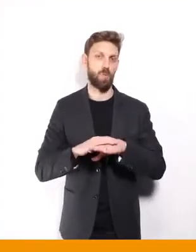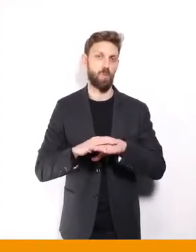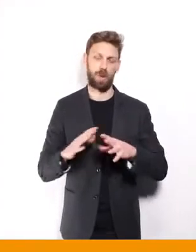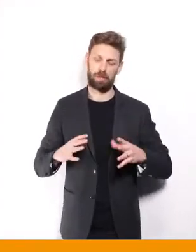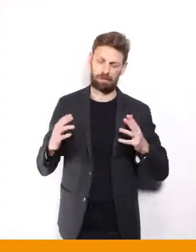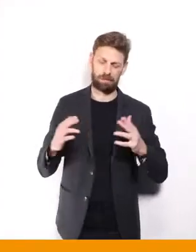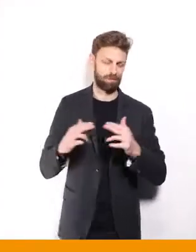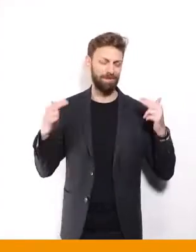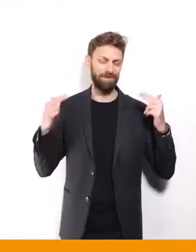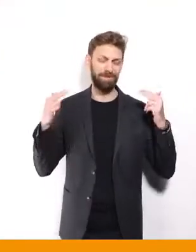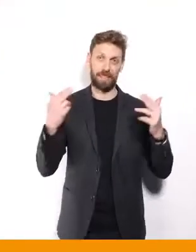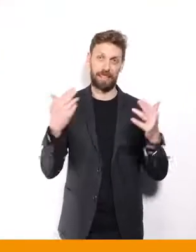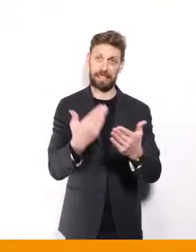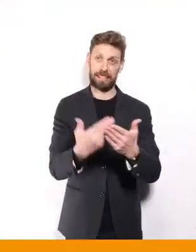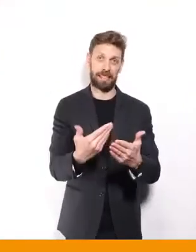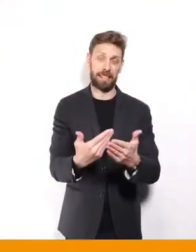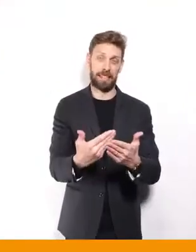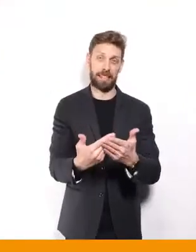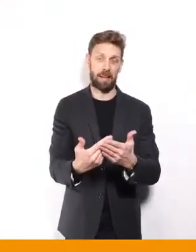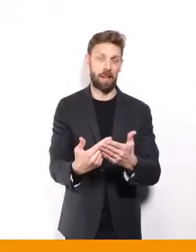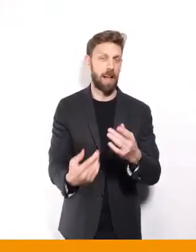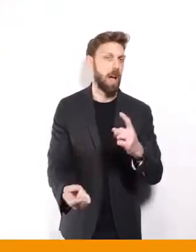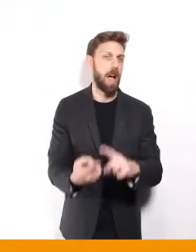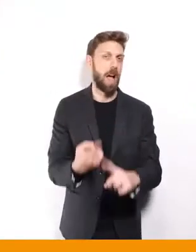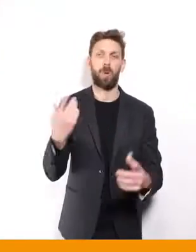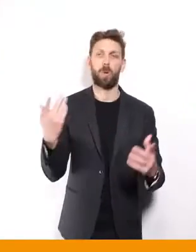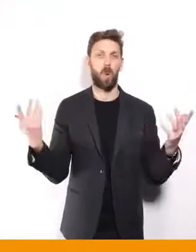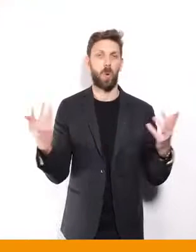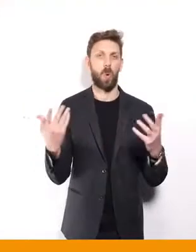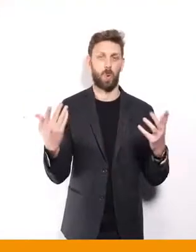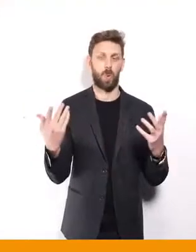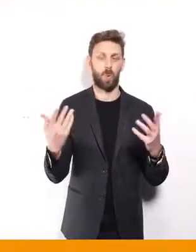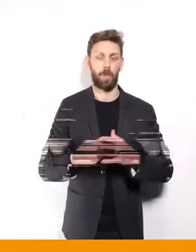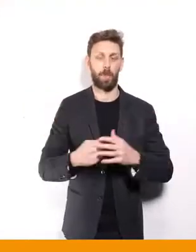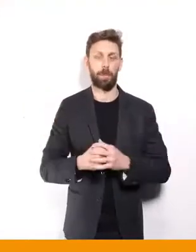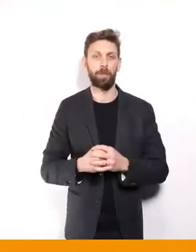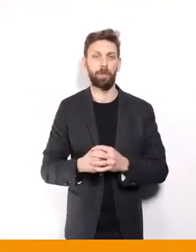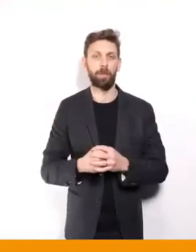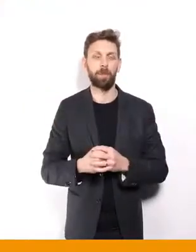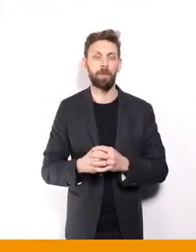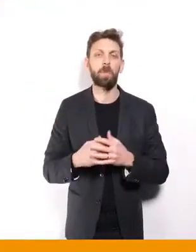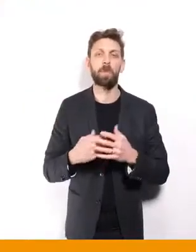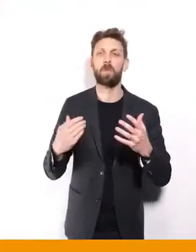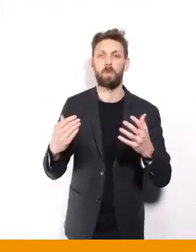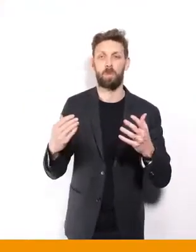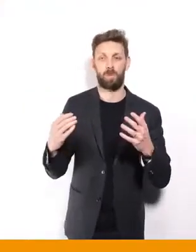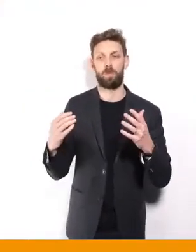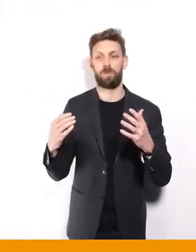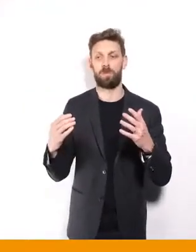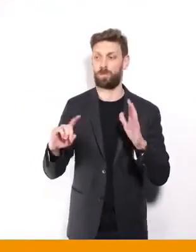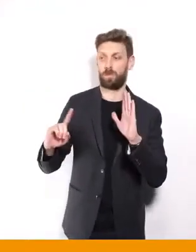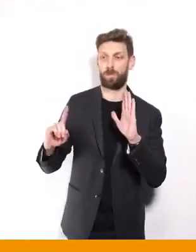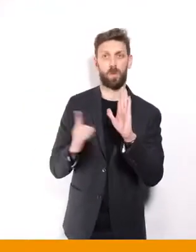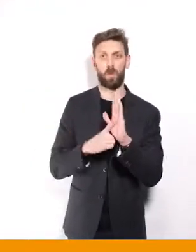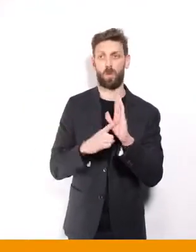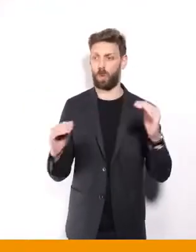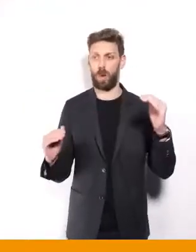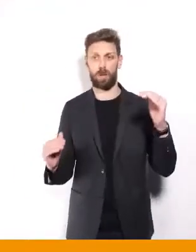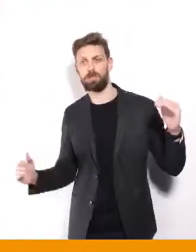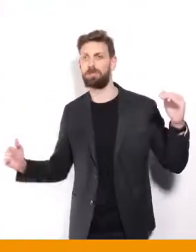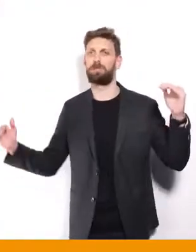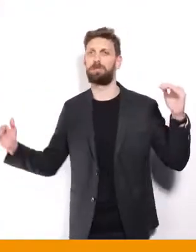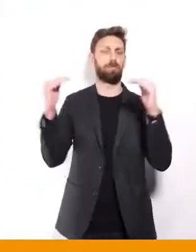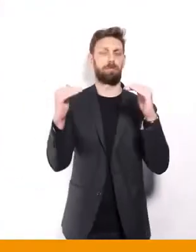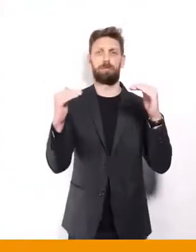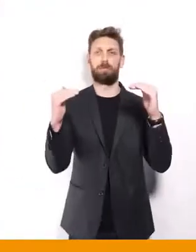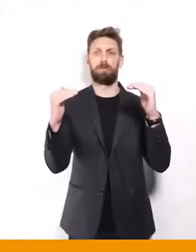doit simplement et tout simplement se fonder sur l'égalité des droits et l'accès